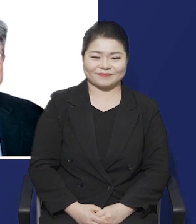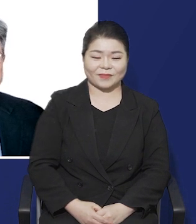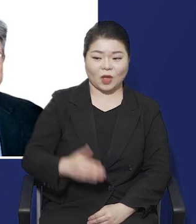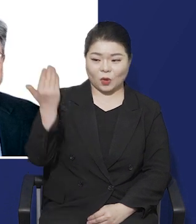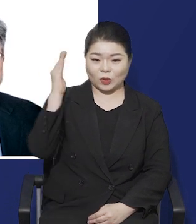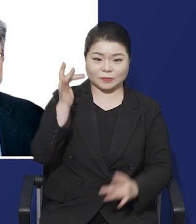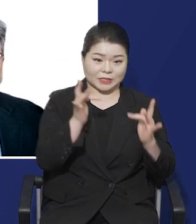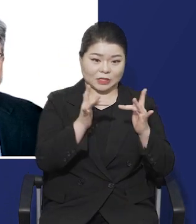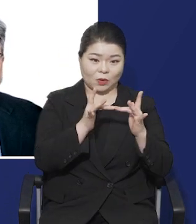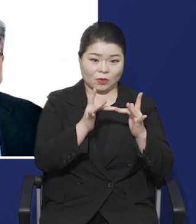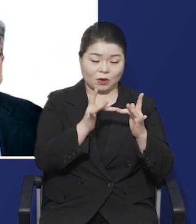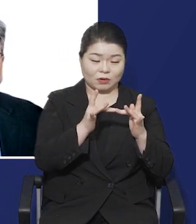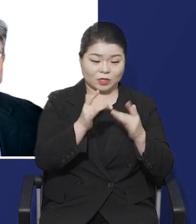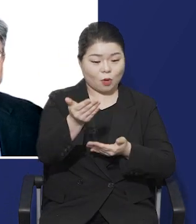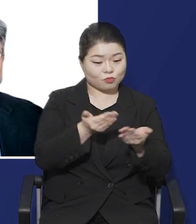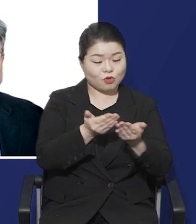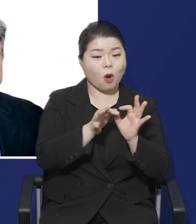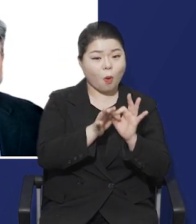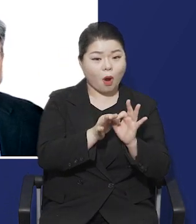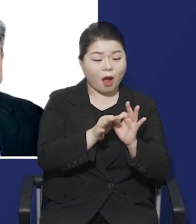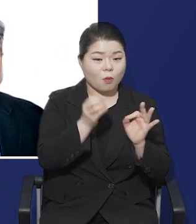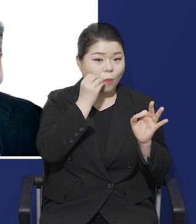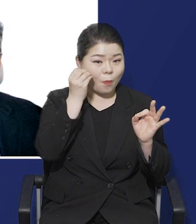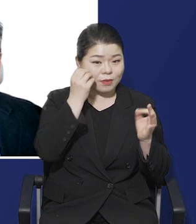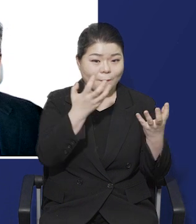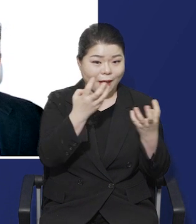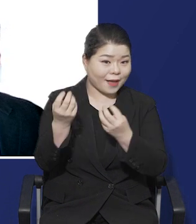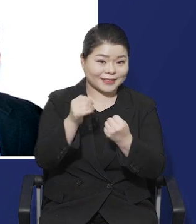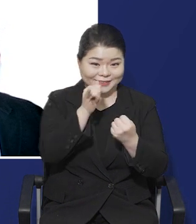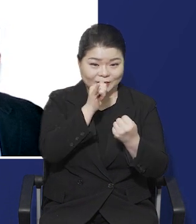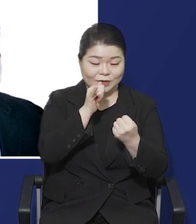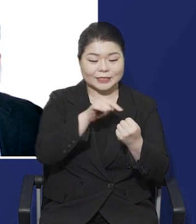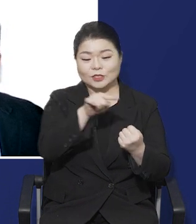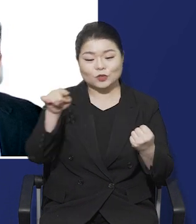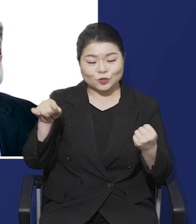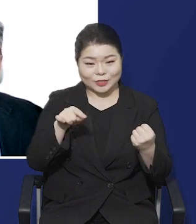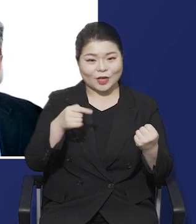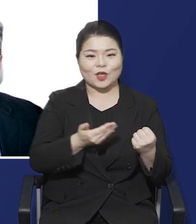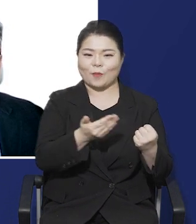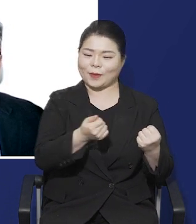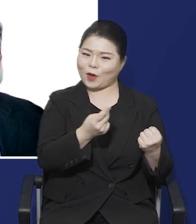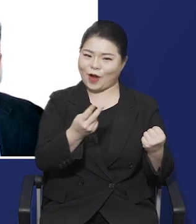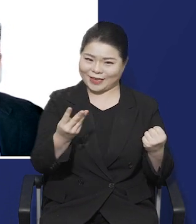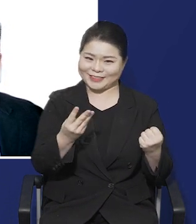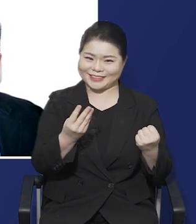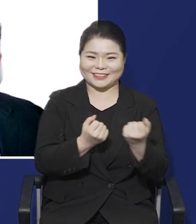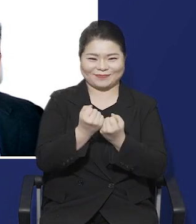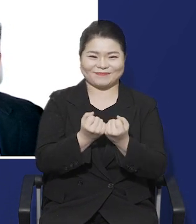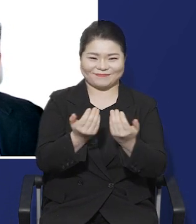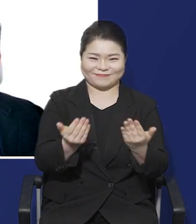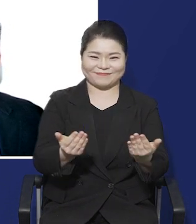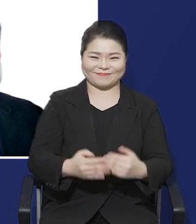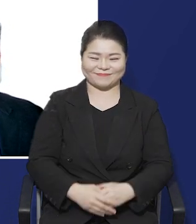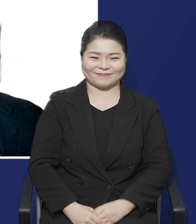요즘 인터넷상에 많은 무역거래 웹사이트나 거래 얄선 사이트가 존재합니다. 이 중에 여러분들께 몇 가지 국내 사이트를